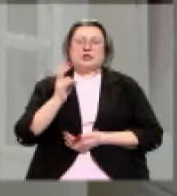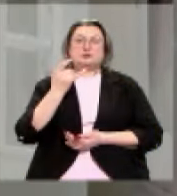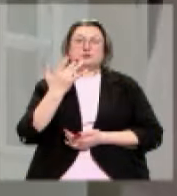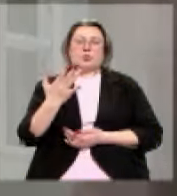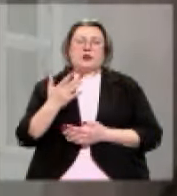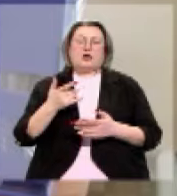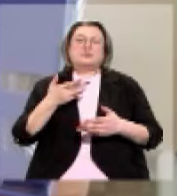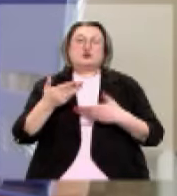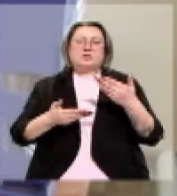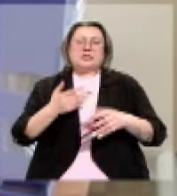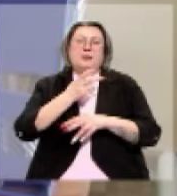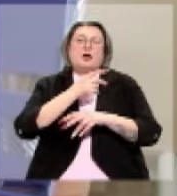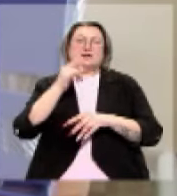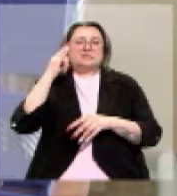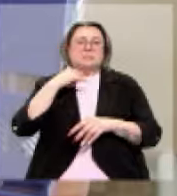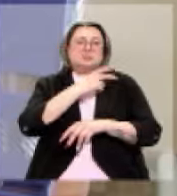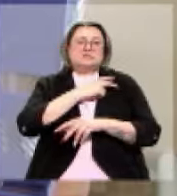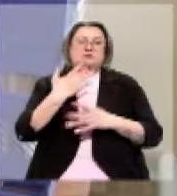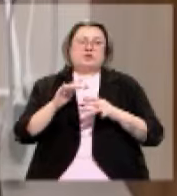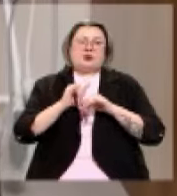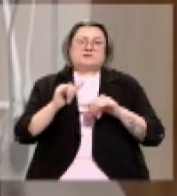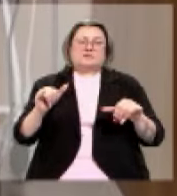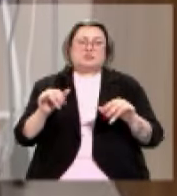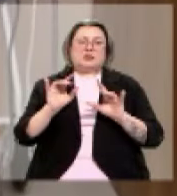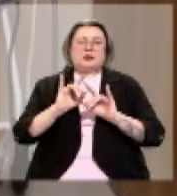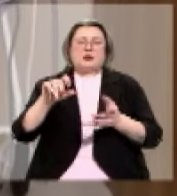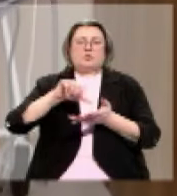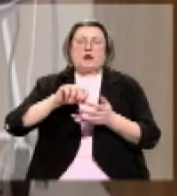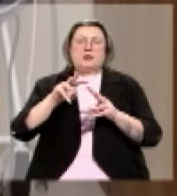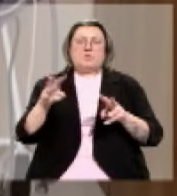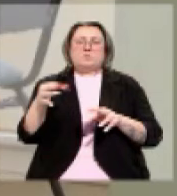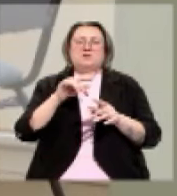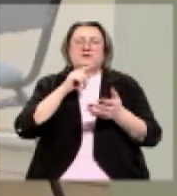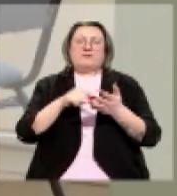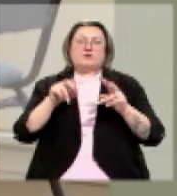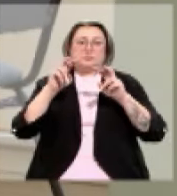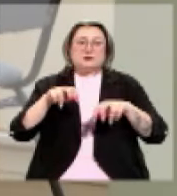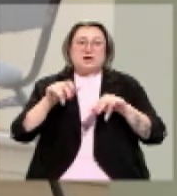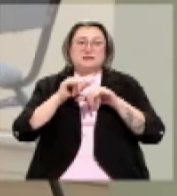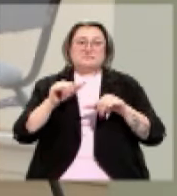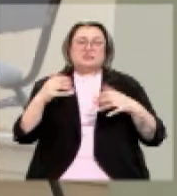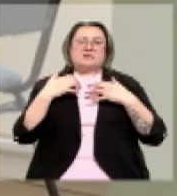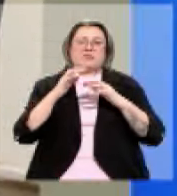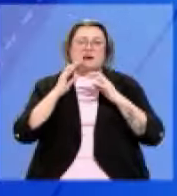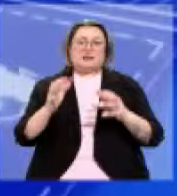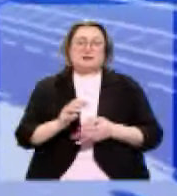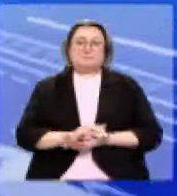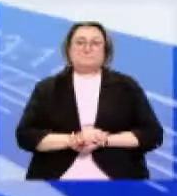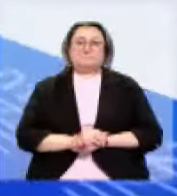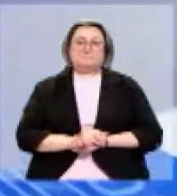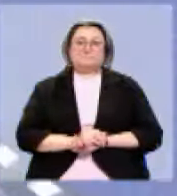Отандық медицинаның адамы қаншалықты озық. Облыс әкімінің қатысуымен өткен жиында денсаулық сақтау саласын дамыту мәселесі